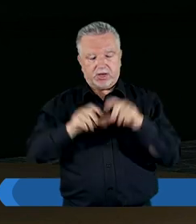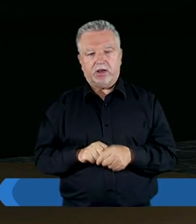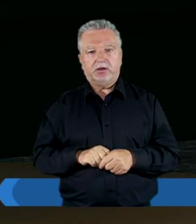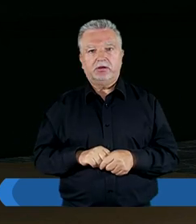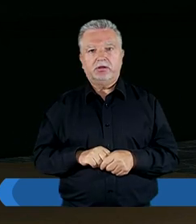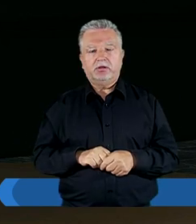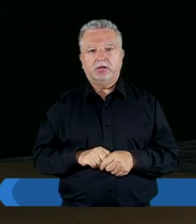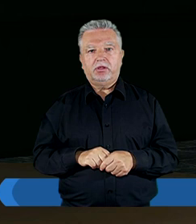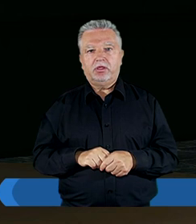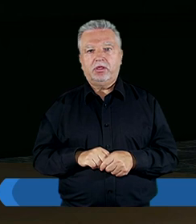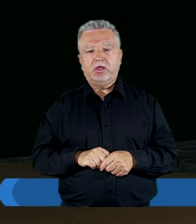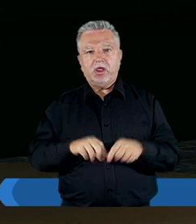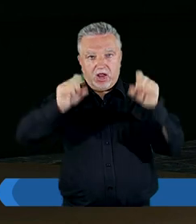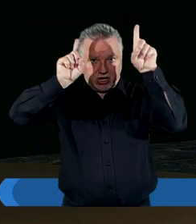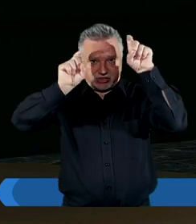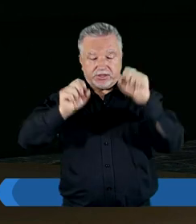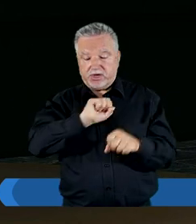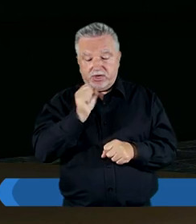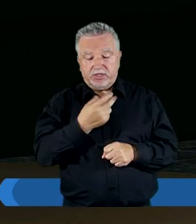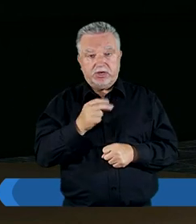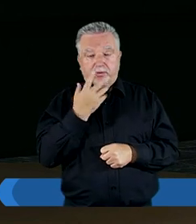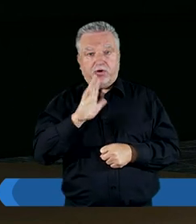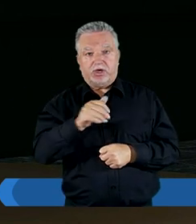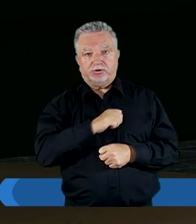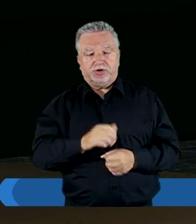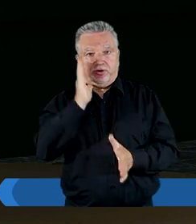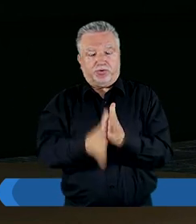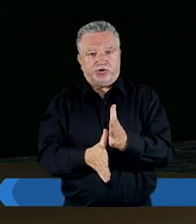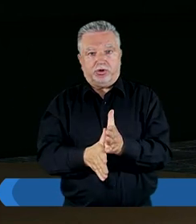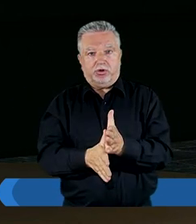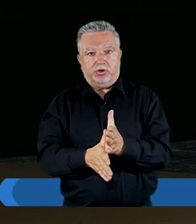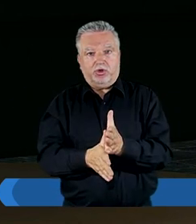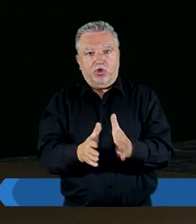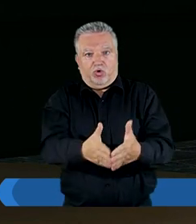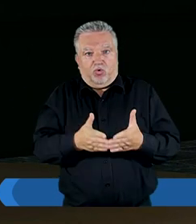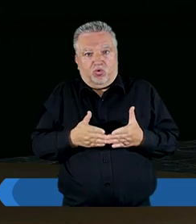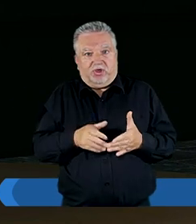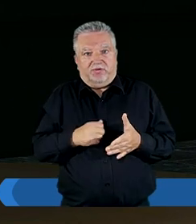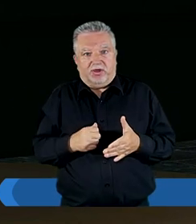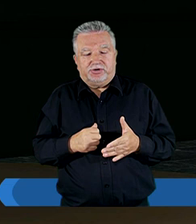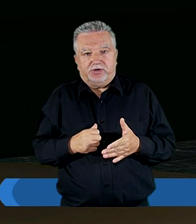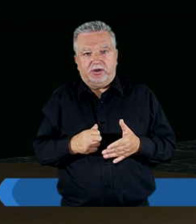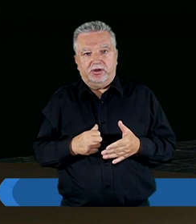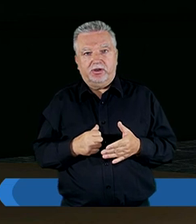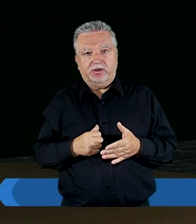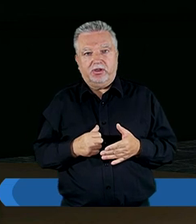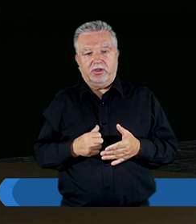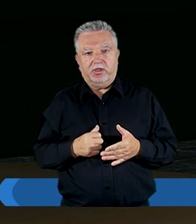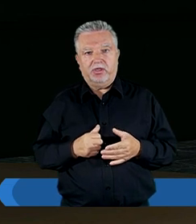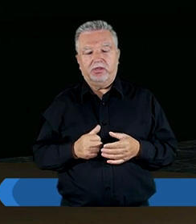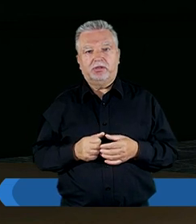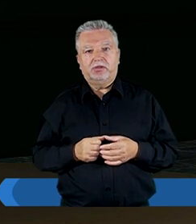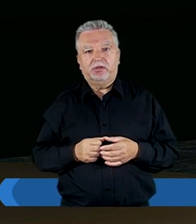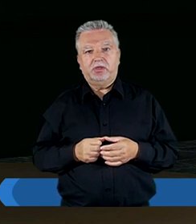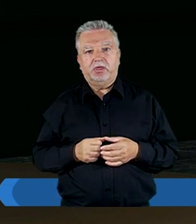rzecz to jest to, że szatan się nigdy nie objawia wprost, tylko zawsze się ukrywa, jest w kamuflażu, albo jest to pośrednictwo